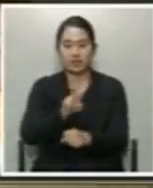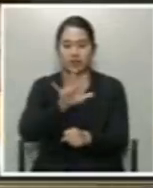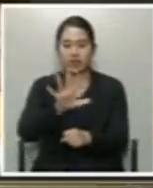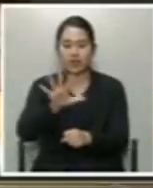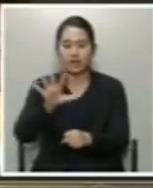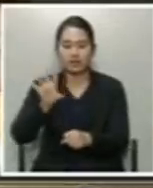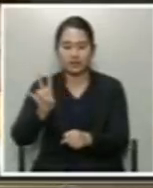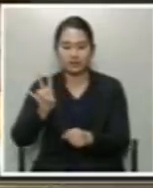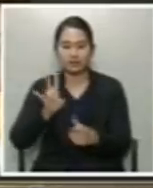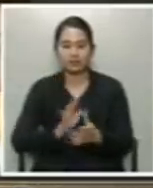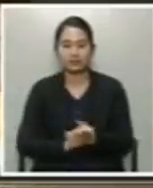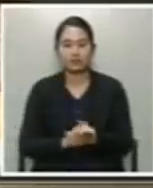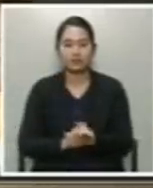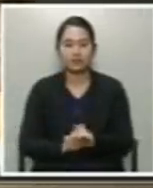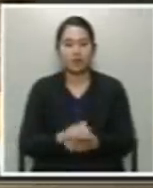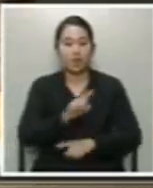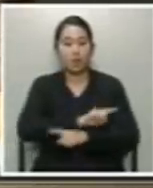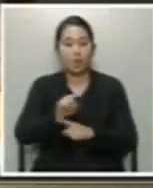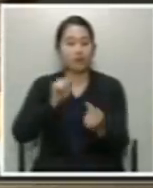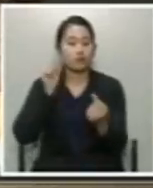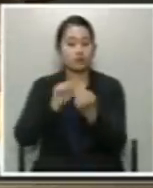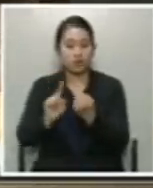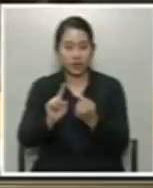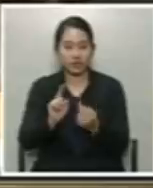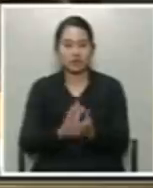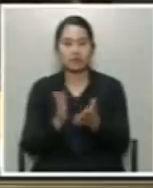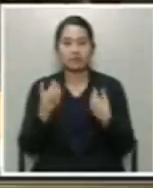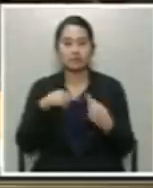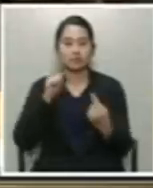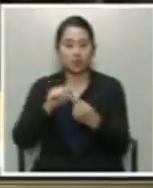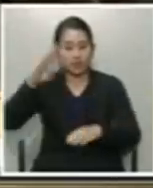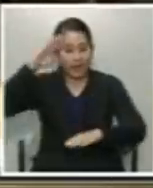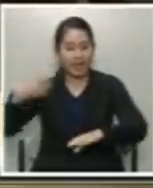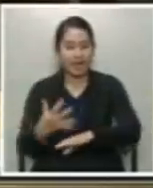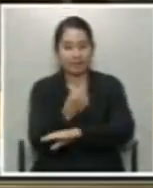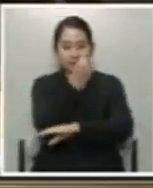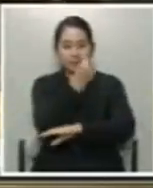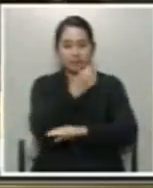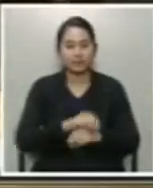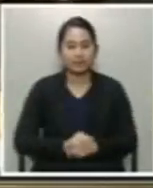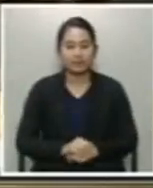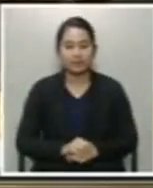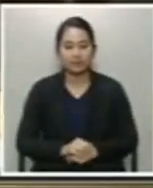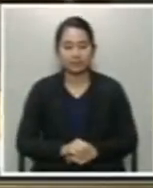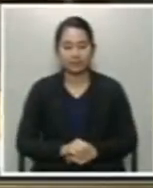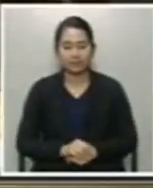2557เมื่อวันที่มีการทำรัฐประหารเกิดขึ้น